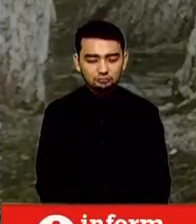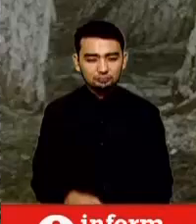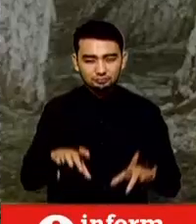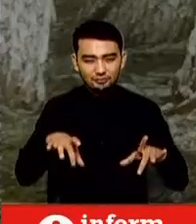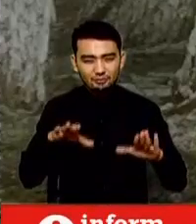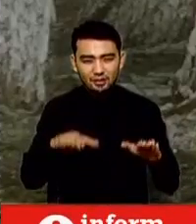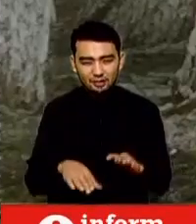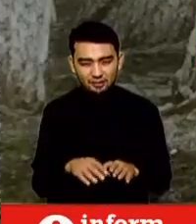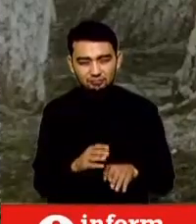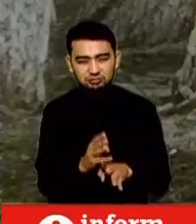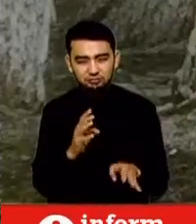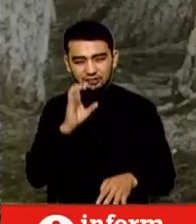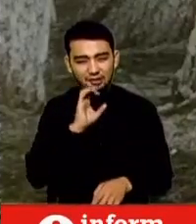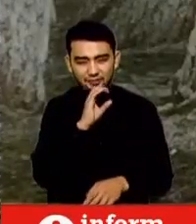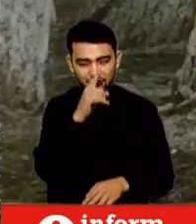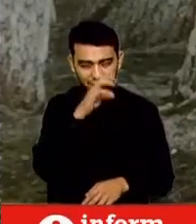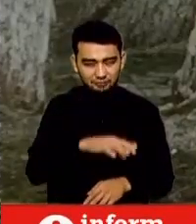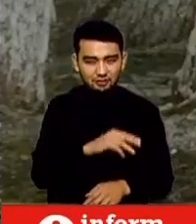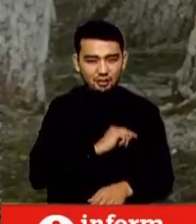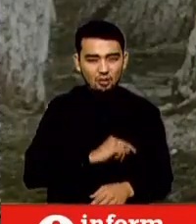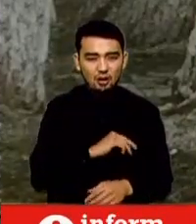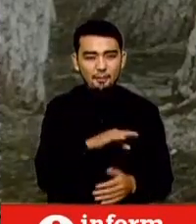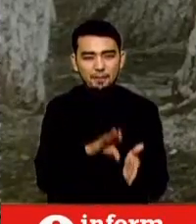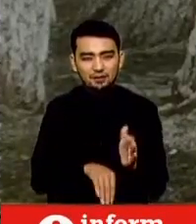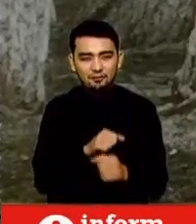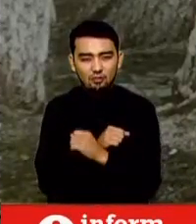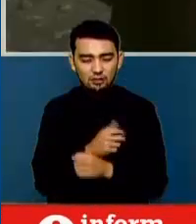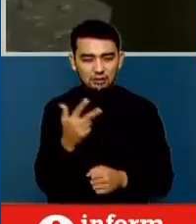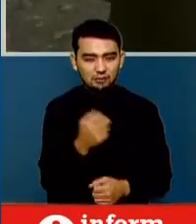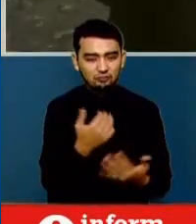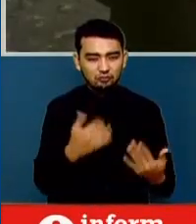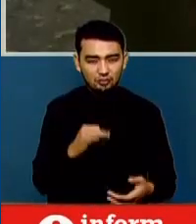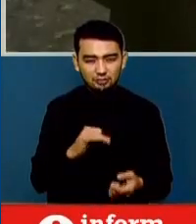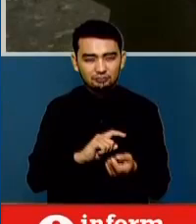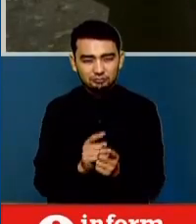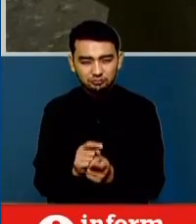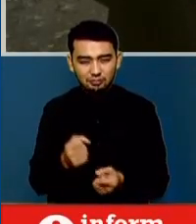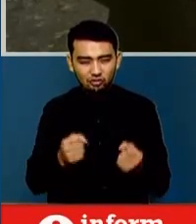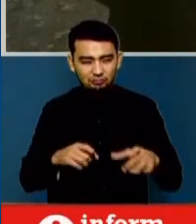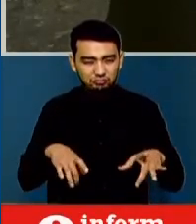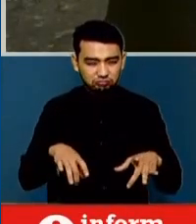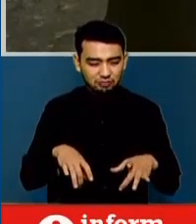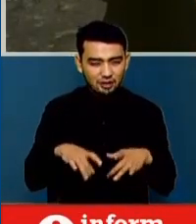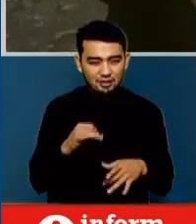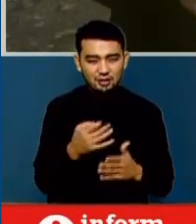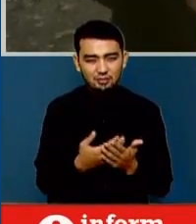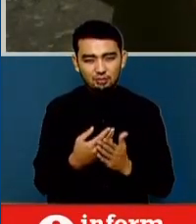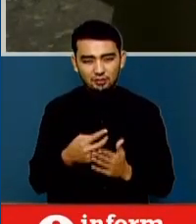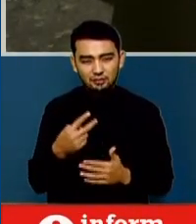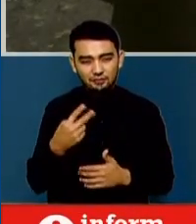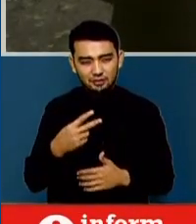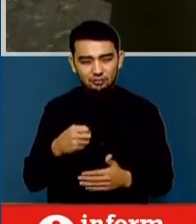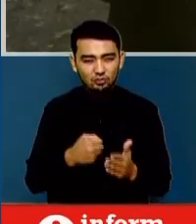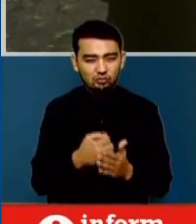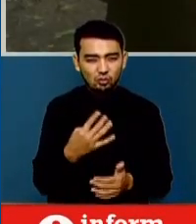Шиномонтажные мастерские на севере страны работают без выходных вот уже третью неделю. Чтобы переобуть машину, у мастеров уходит от 20 до